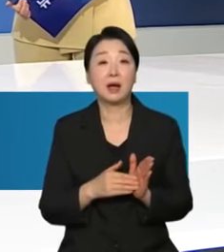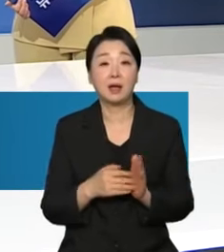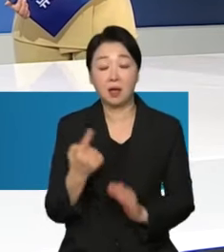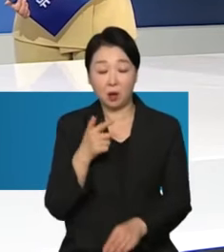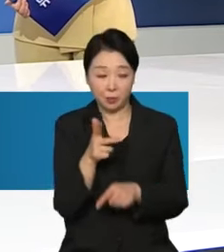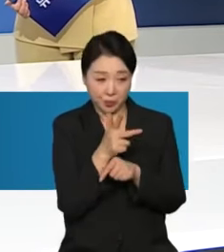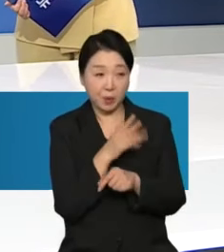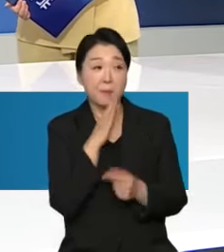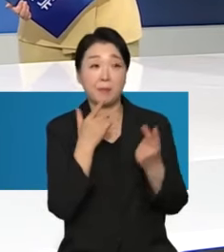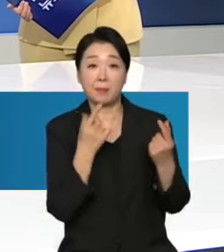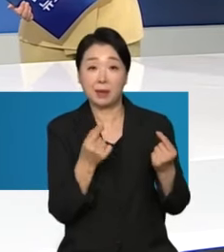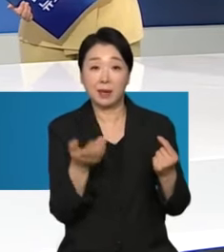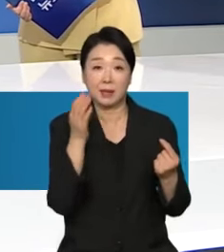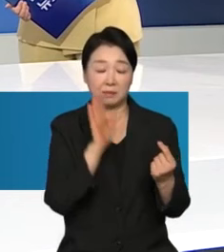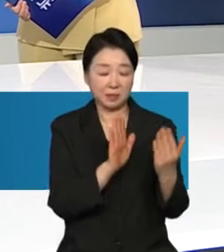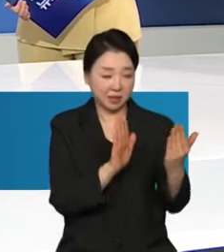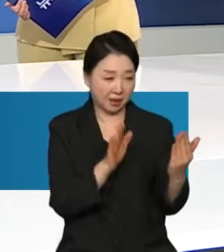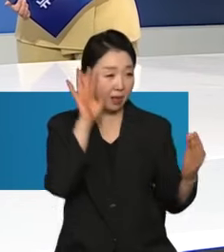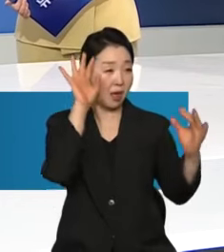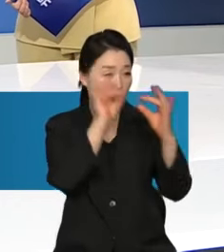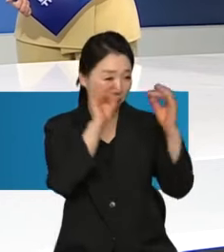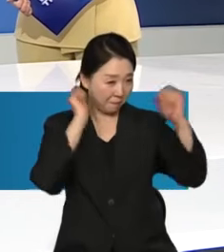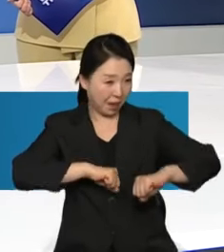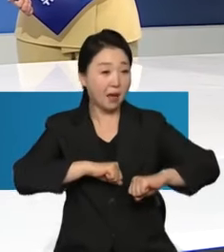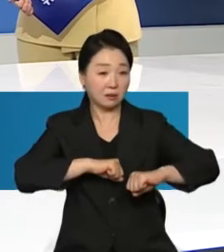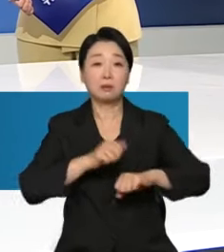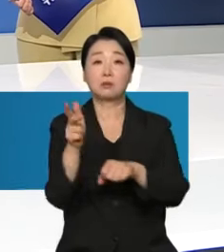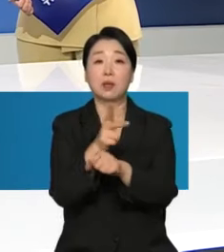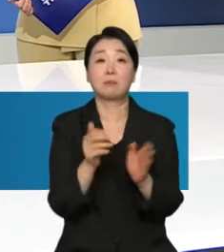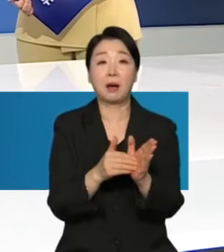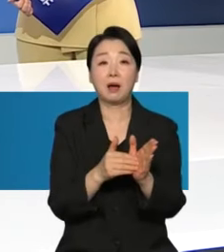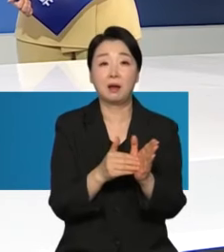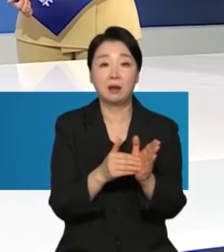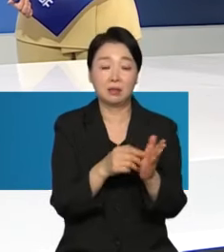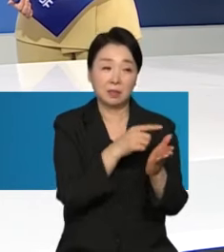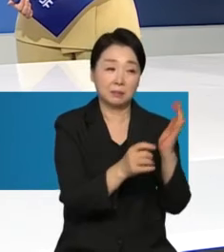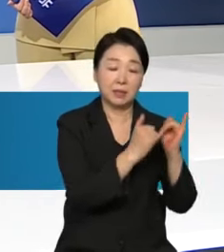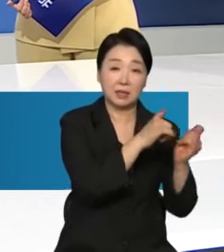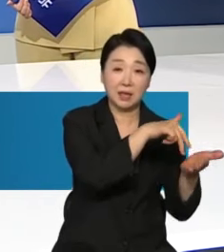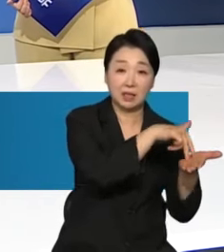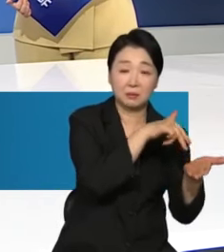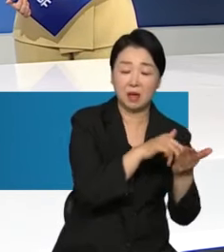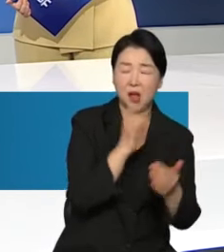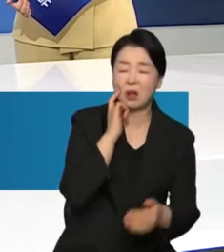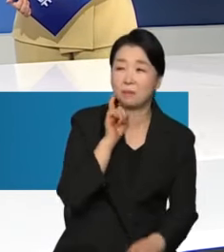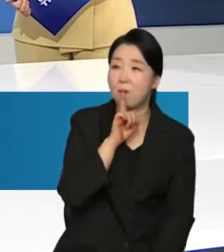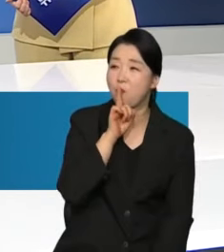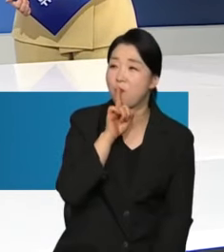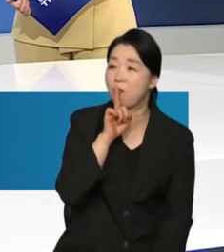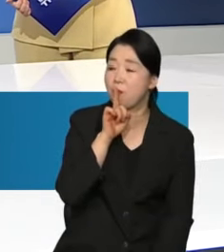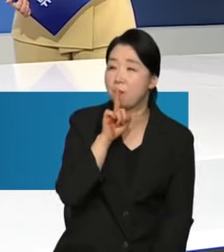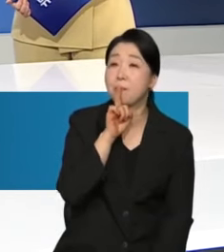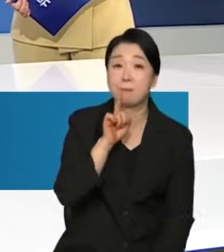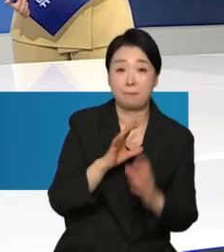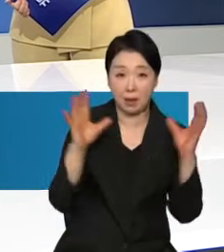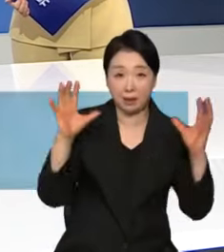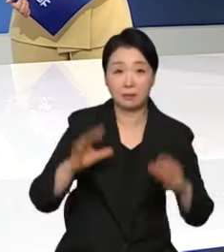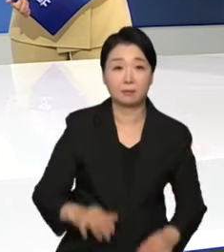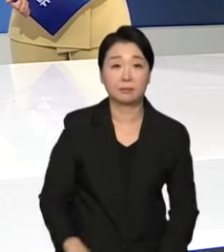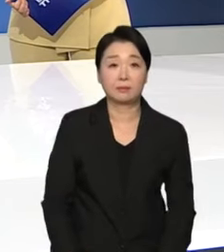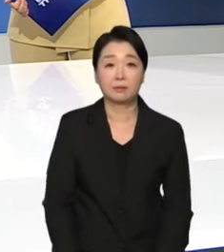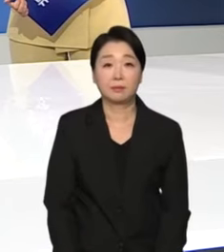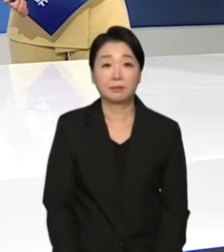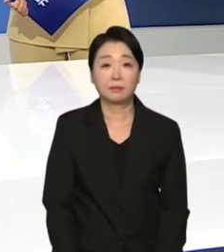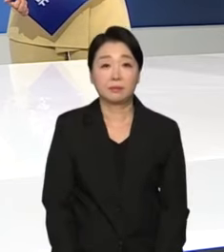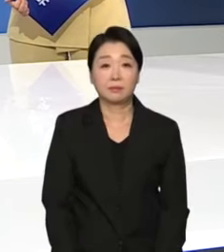한건 맞지만 상대가 동의했다고 주장한 걸로 알려졌는데 피해자 측은 거짓말을 반복하고 있다며 반발했습니다. 조혜연